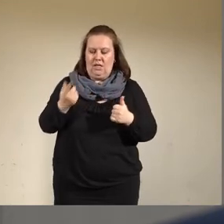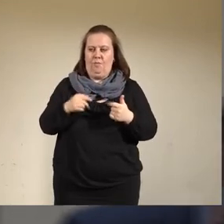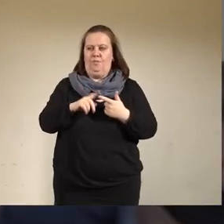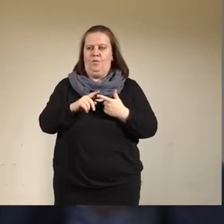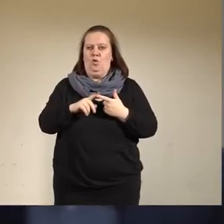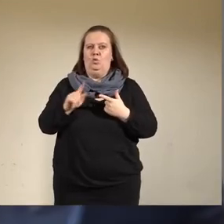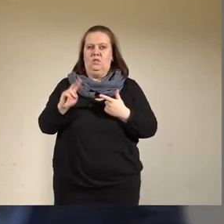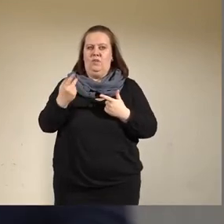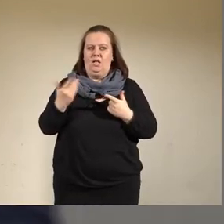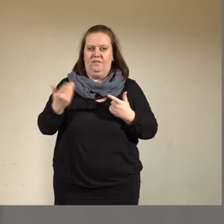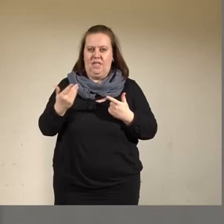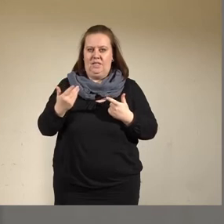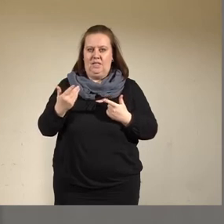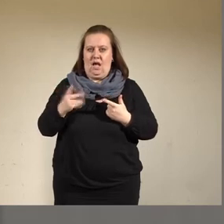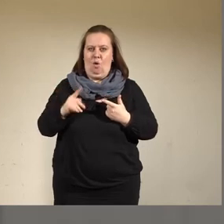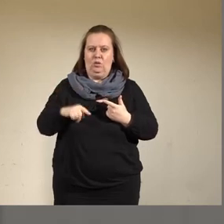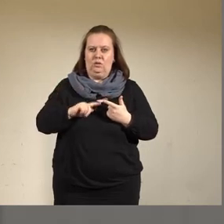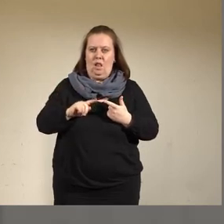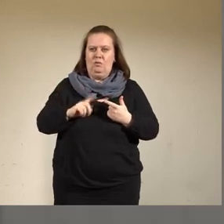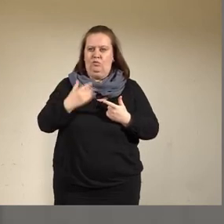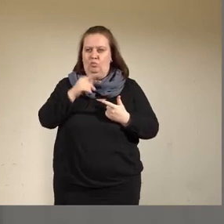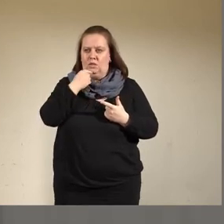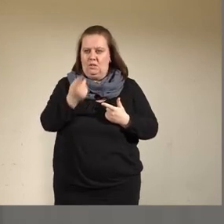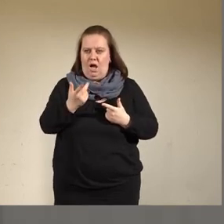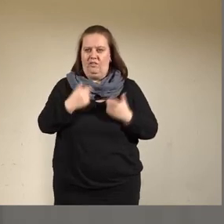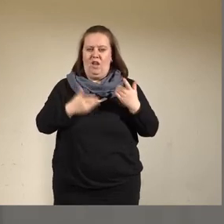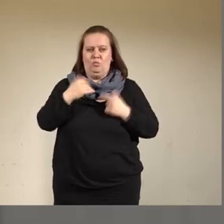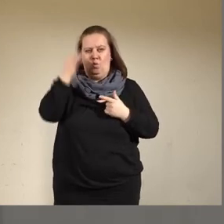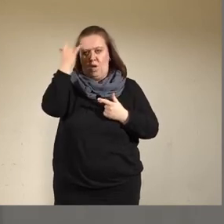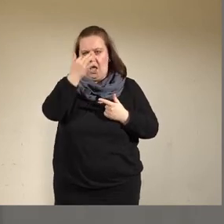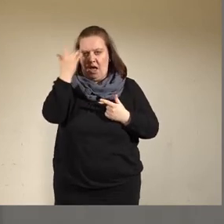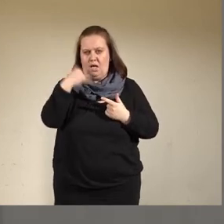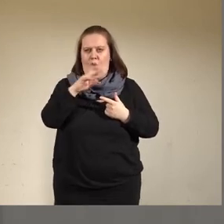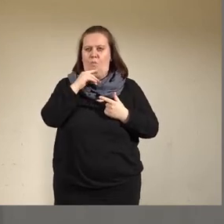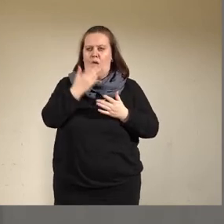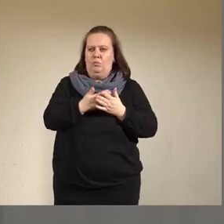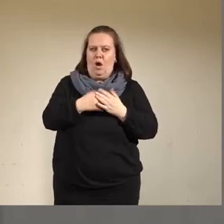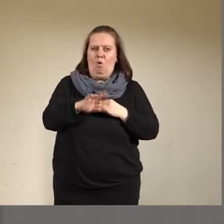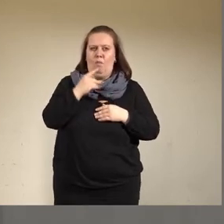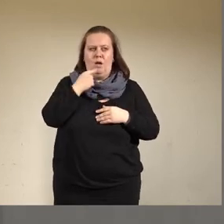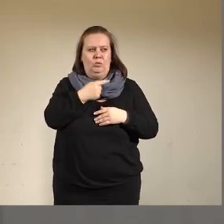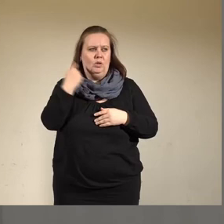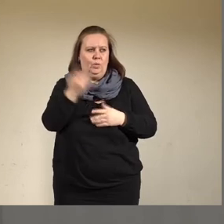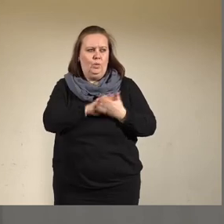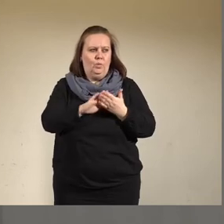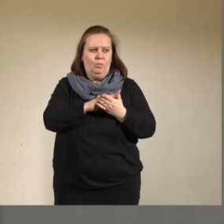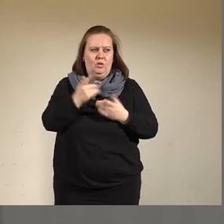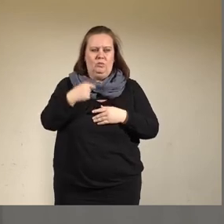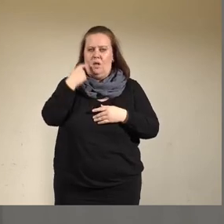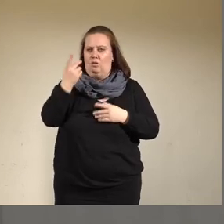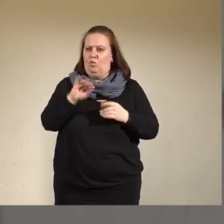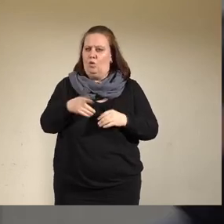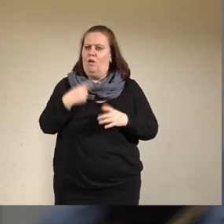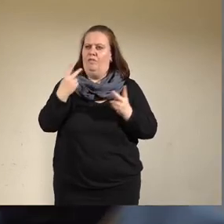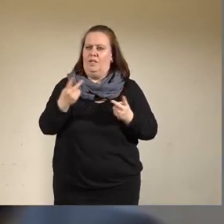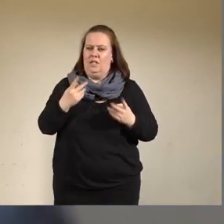Und das Zweite ist natürlich, dass ich mal aufmachen möchte, dass man darüber nachdenkt, auch über solche Sachen. Hat hier nie eine Rolle gespielt. Es hat nur